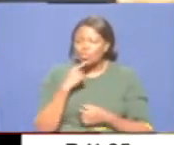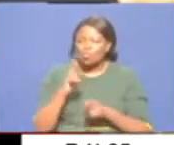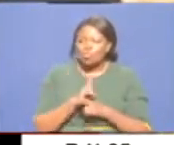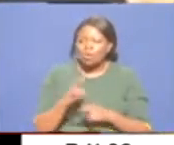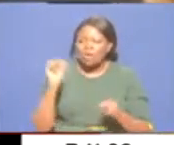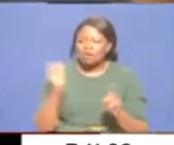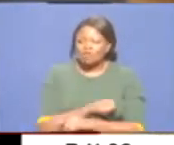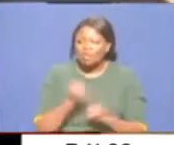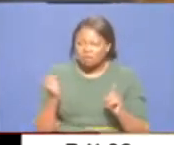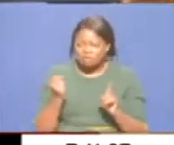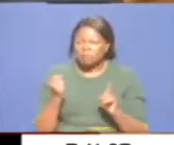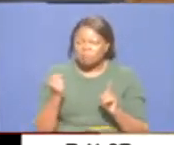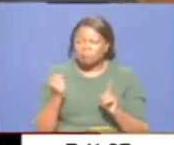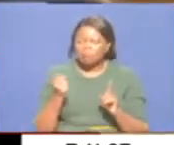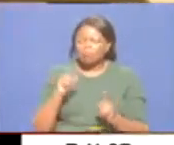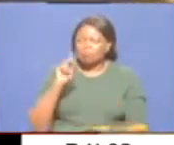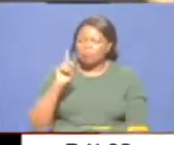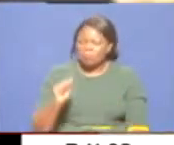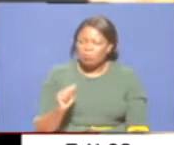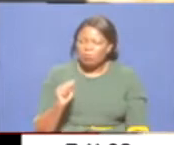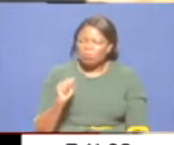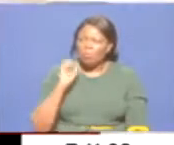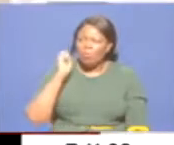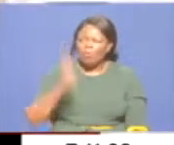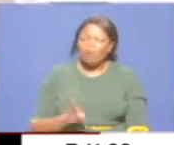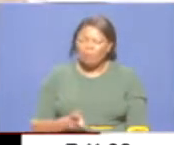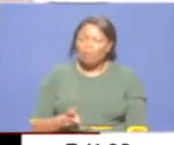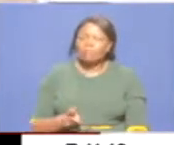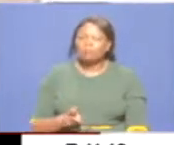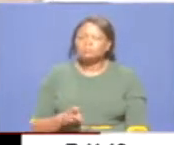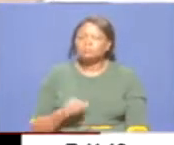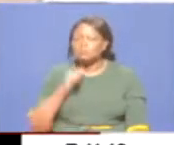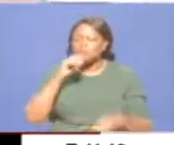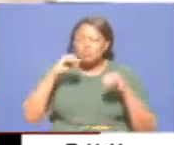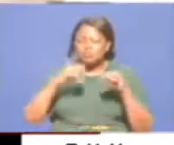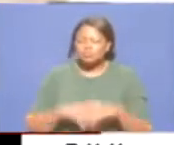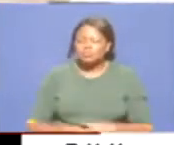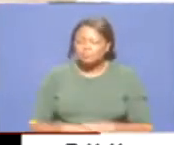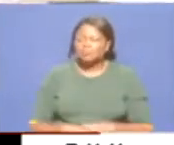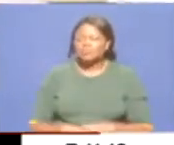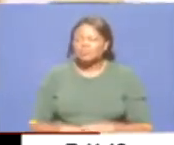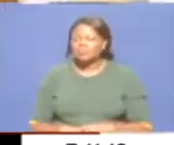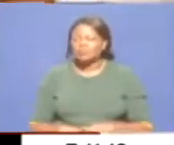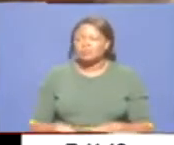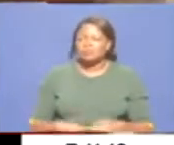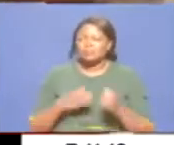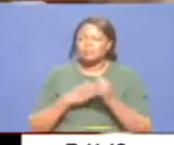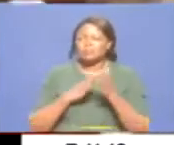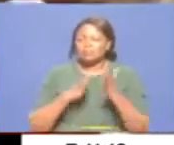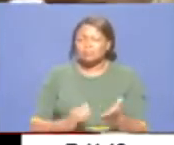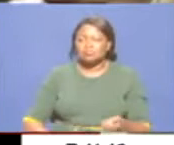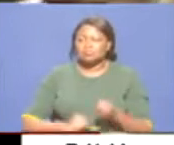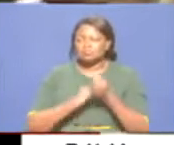violence in UDA will be disqualified. Matamshi yake yaliungwa mkono na viongozi wanaoegemea